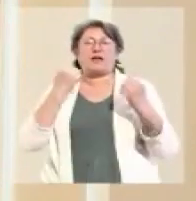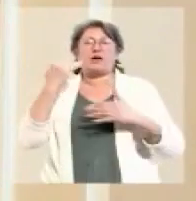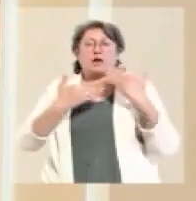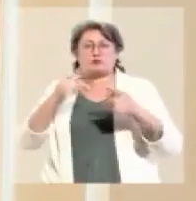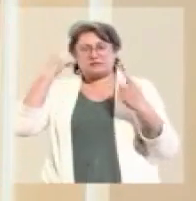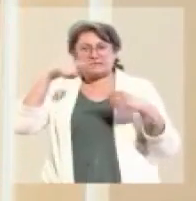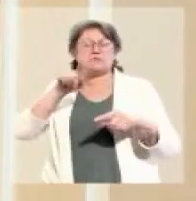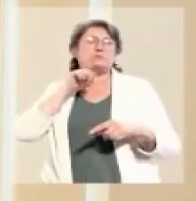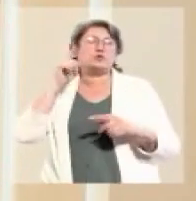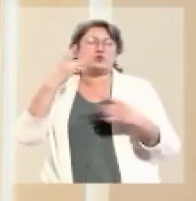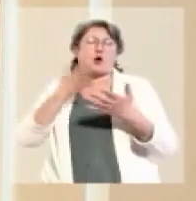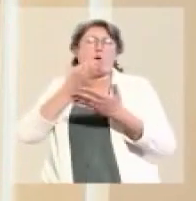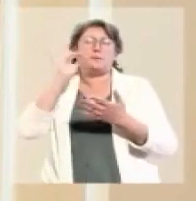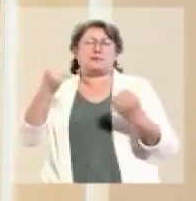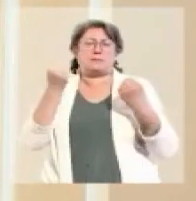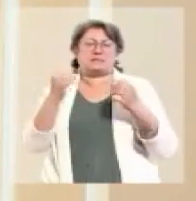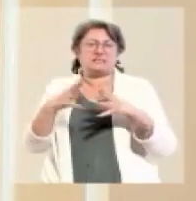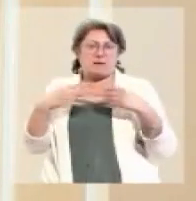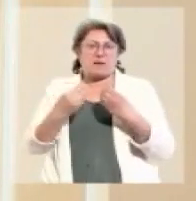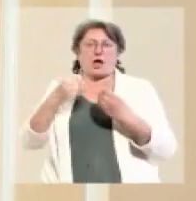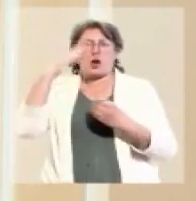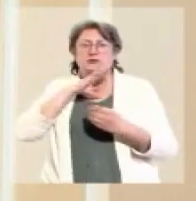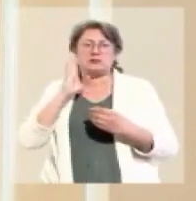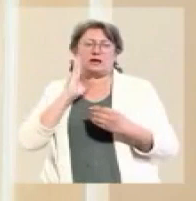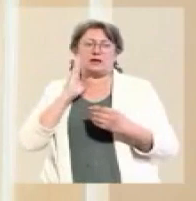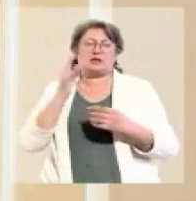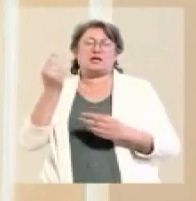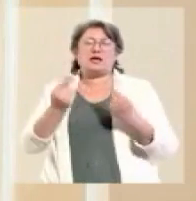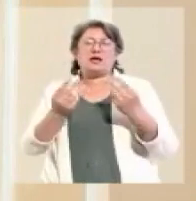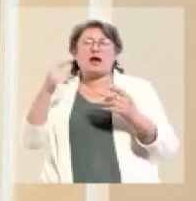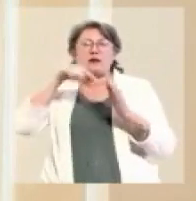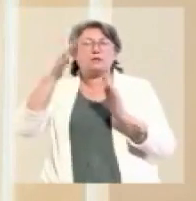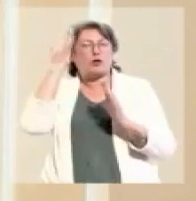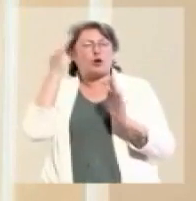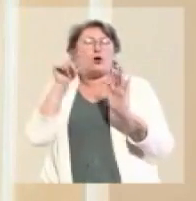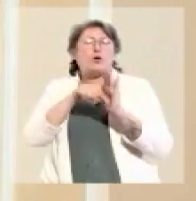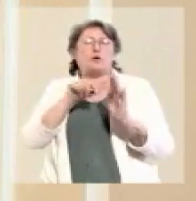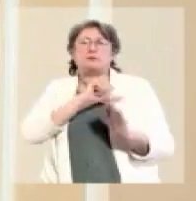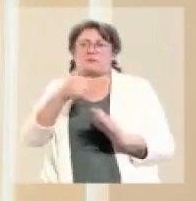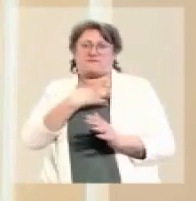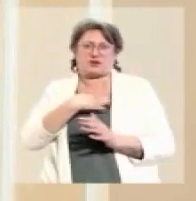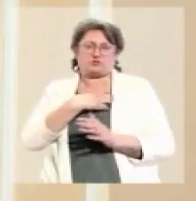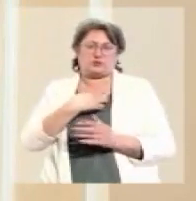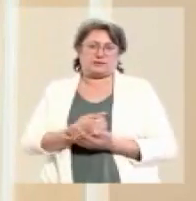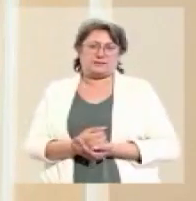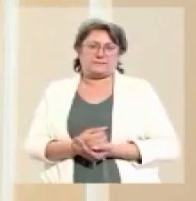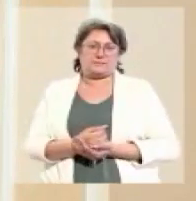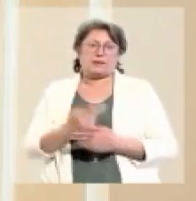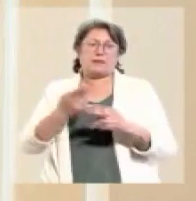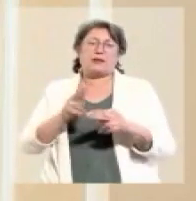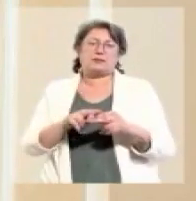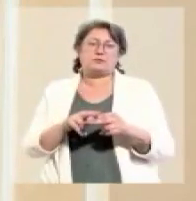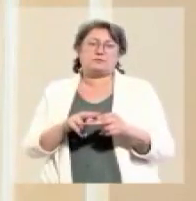зрелых спортсменов семья и родители играют огромную, решающую роль.